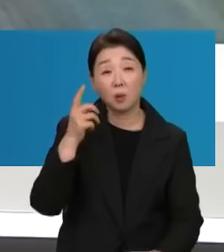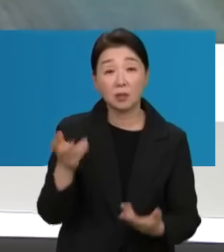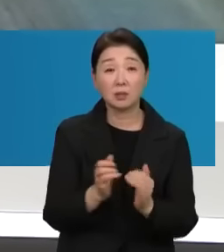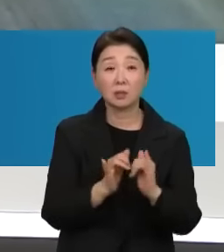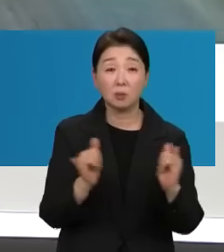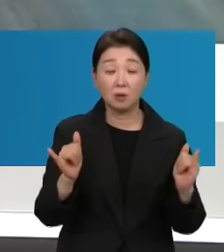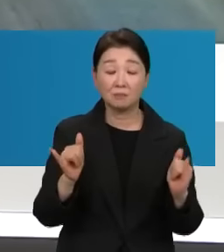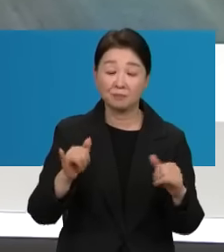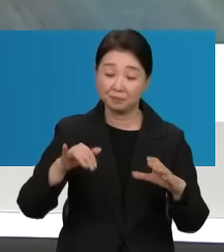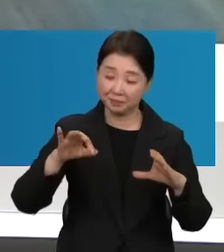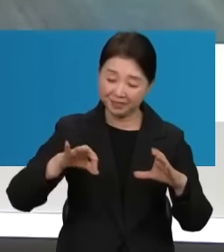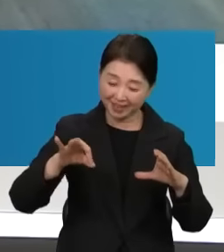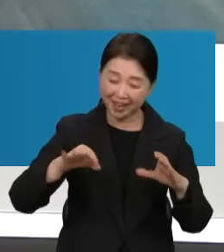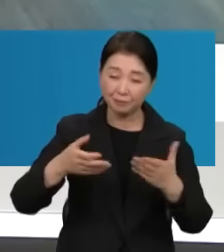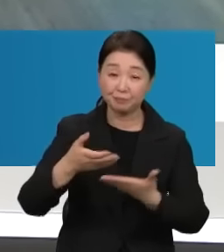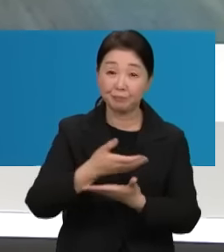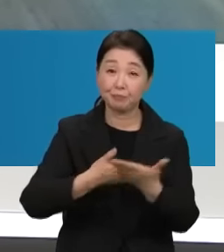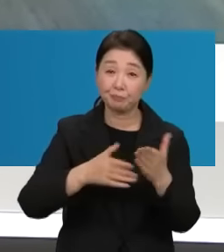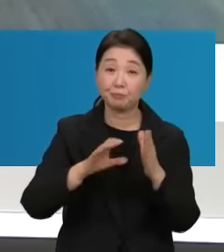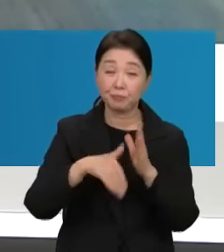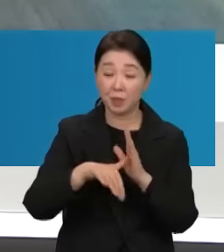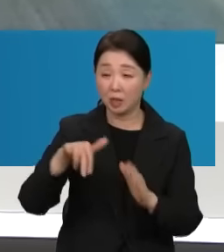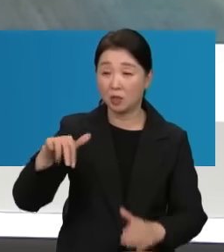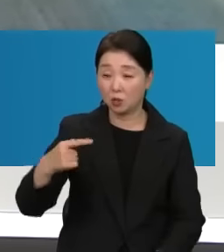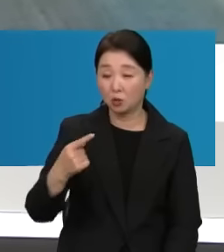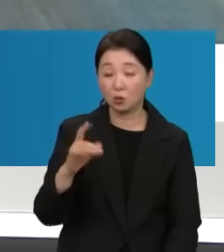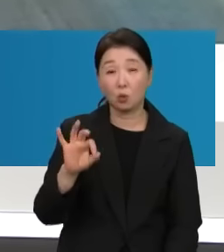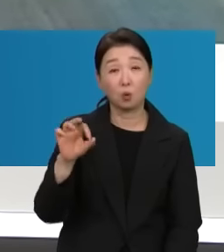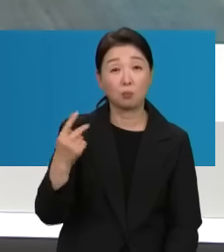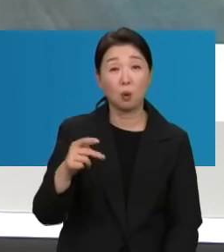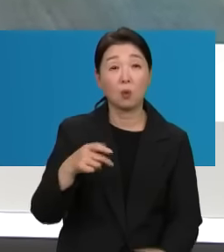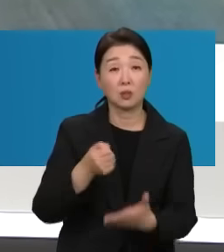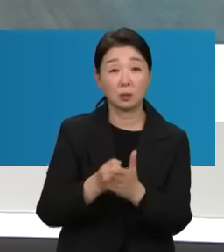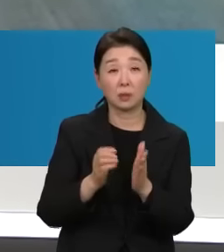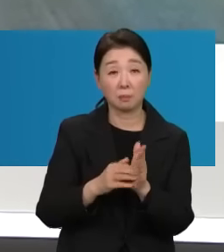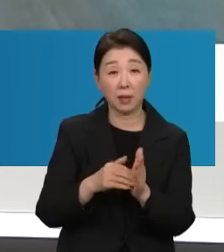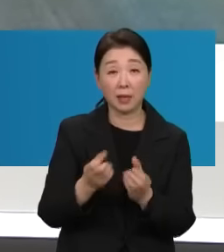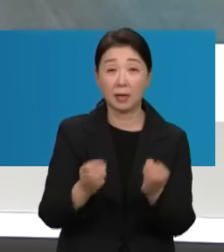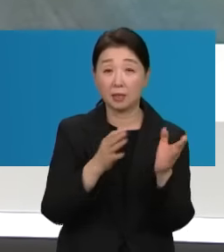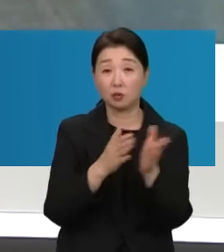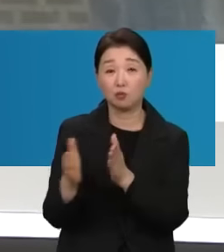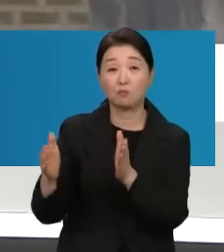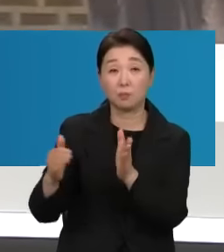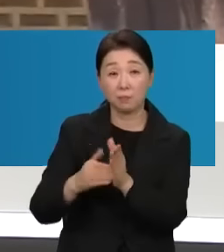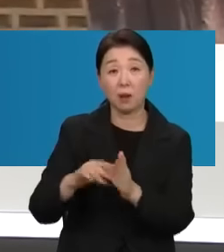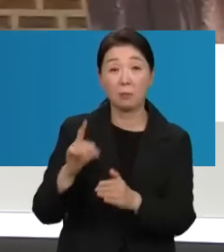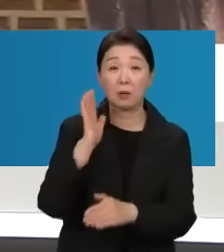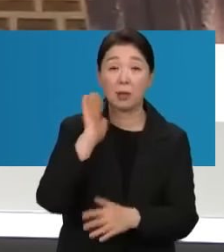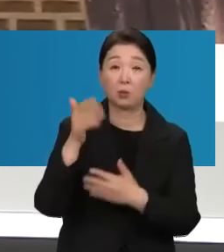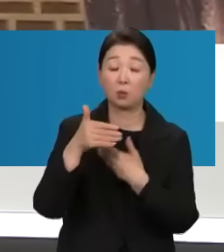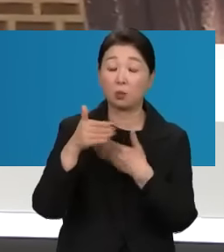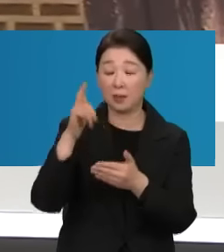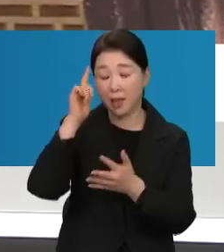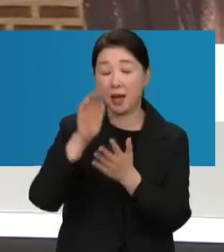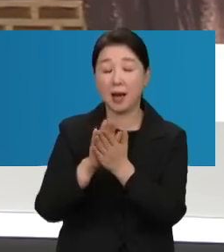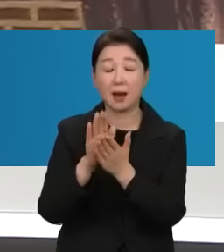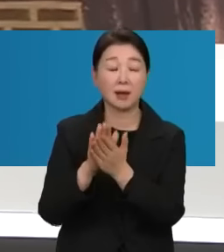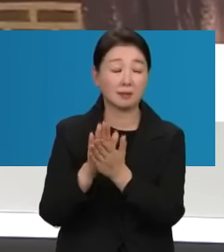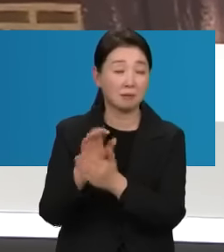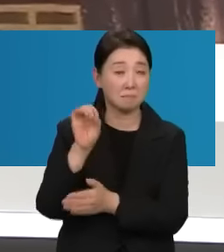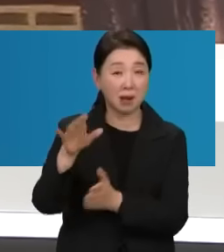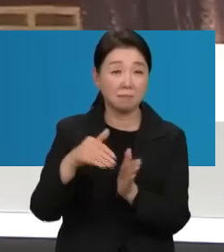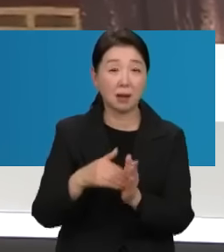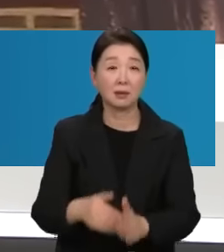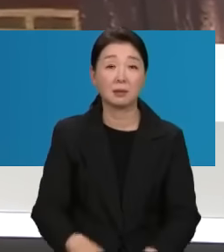현장 직원들은 차담회 장소로 종묘를 선택한 것도, 행사 준비를 주로 한 것도 모두 대통령실이라고 일관되게